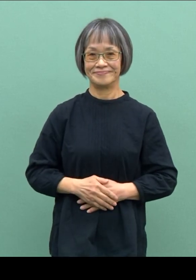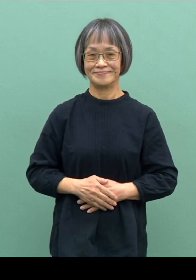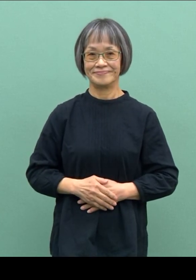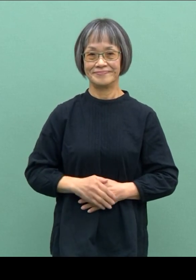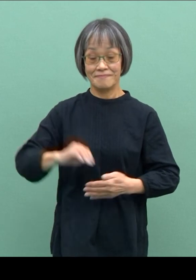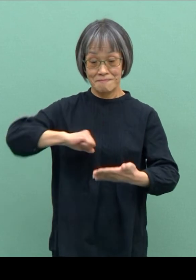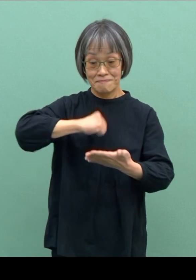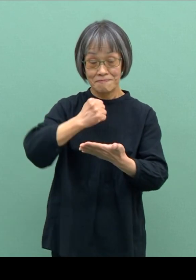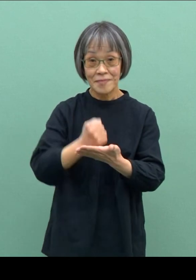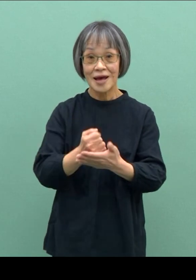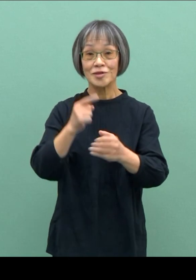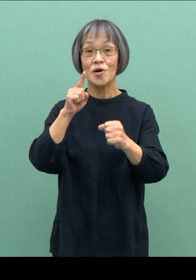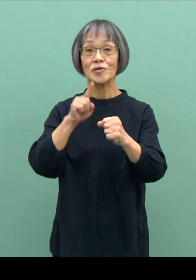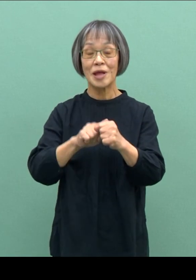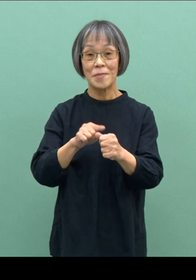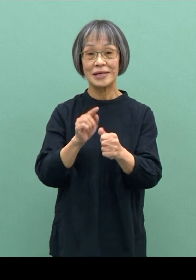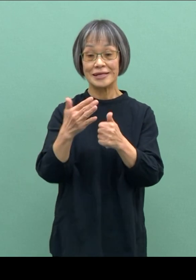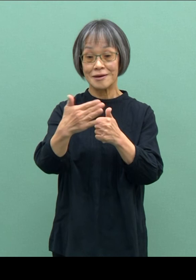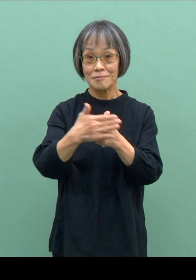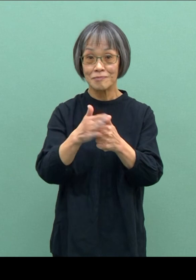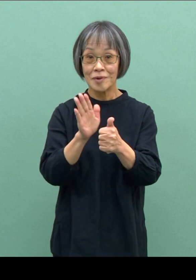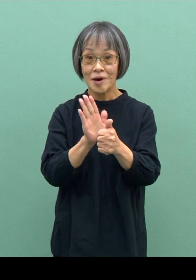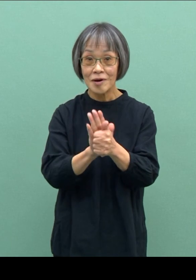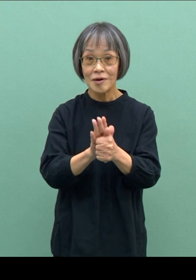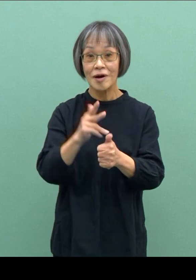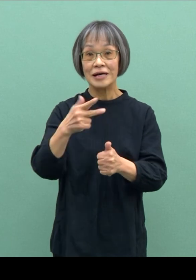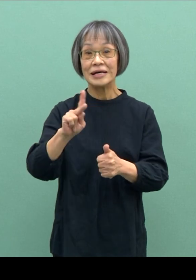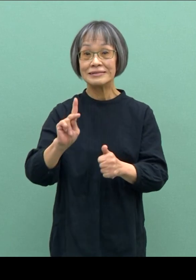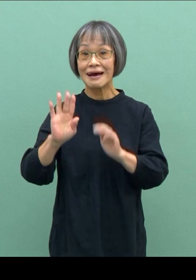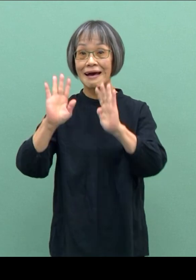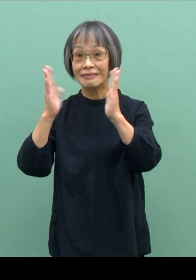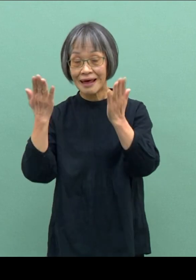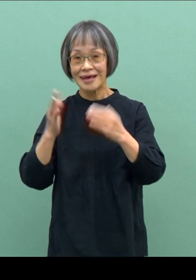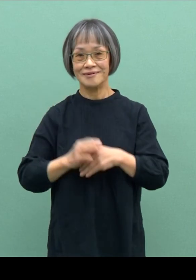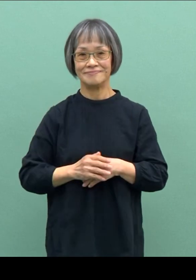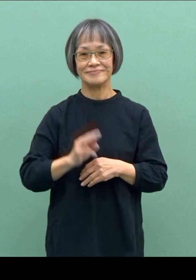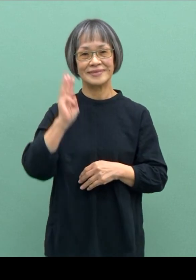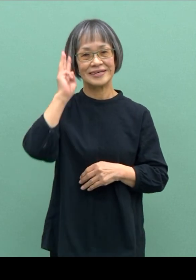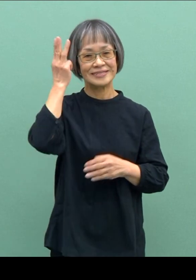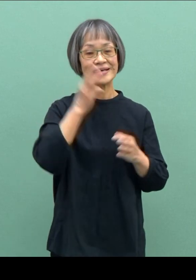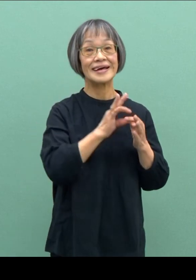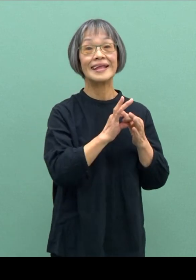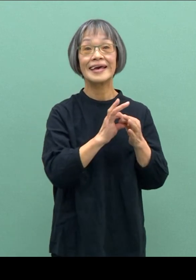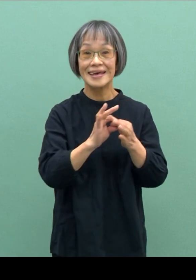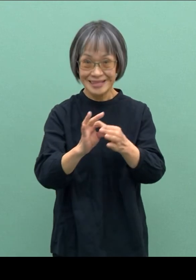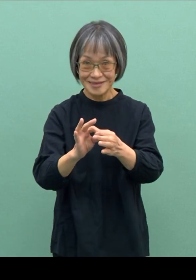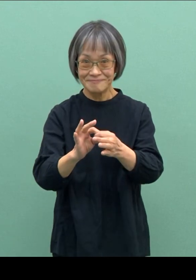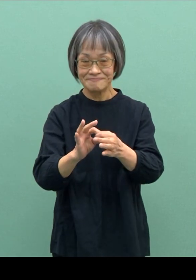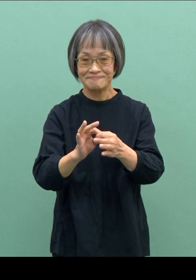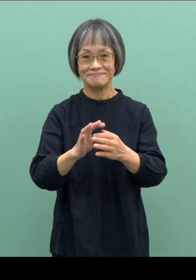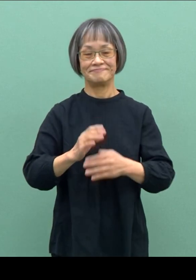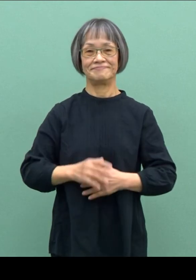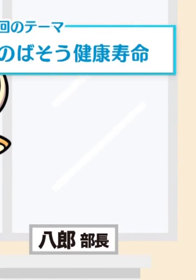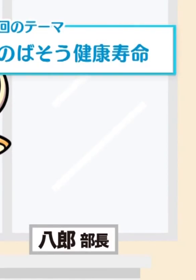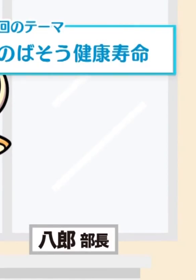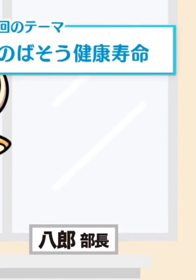う。 SDGs 達成のためにみんなで協力するしかない。 しかだけにですね。